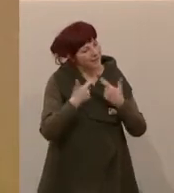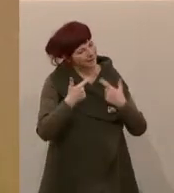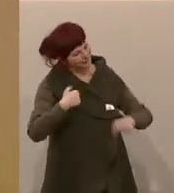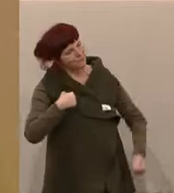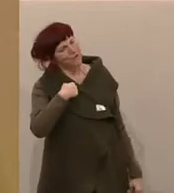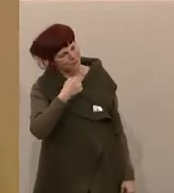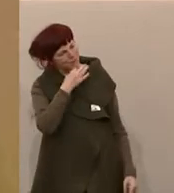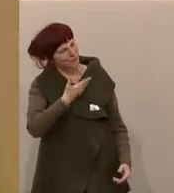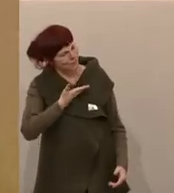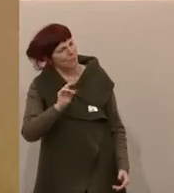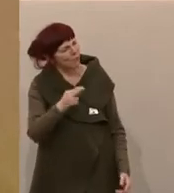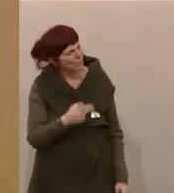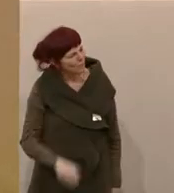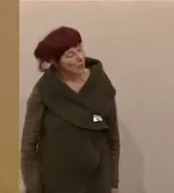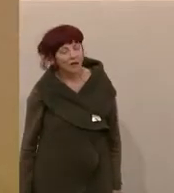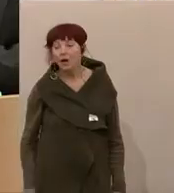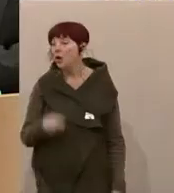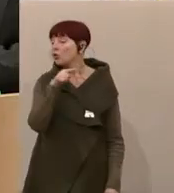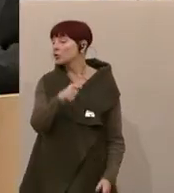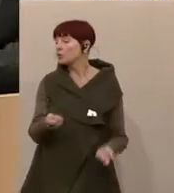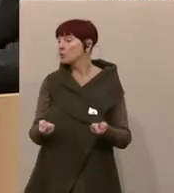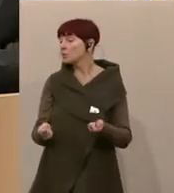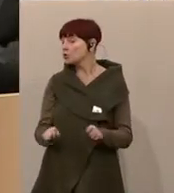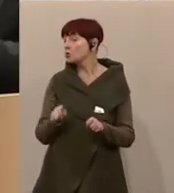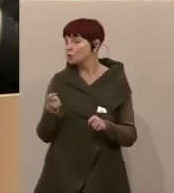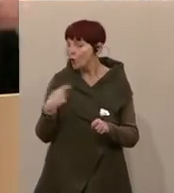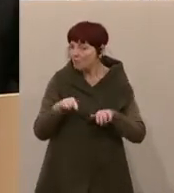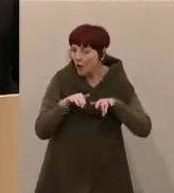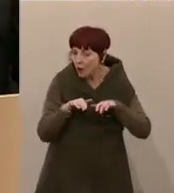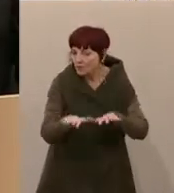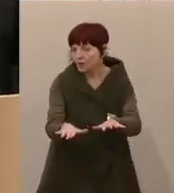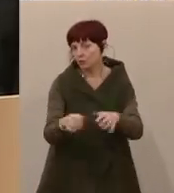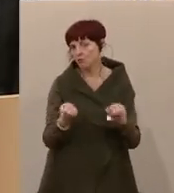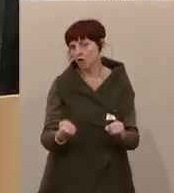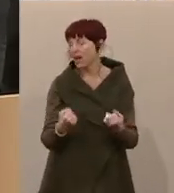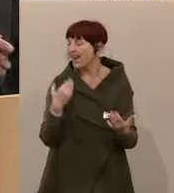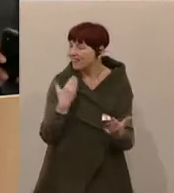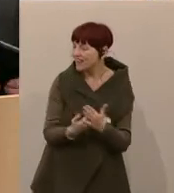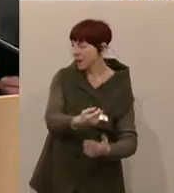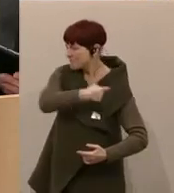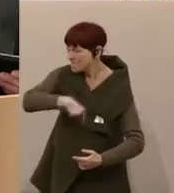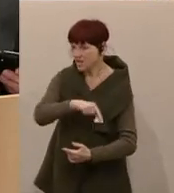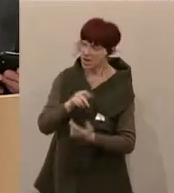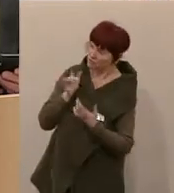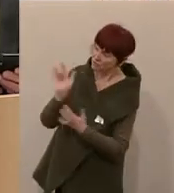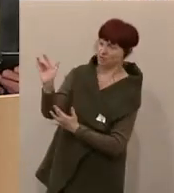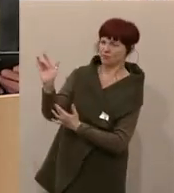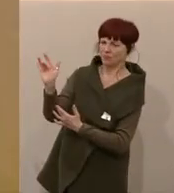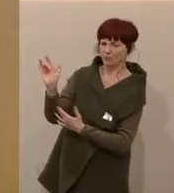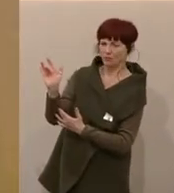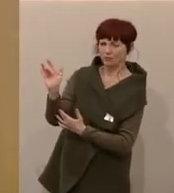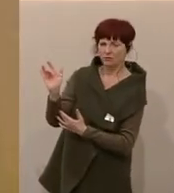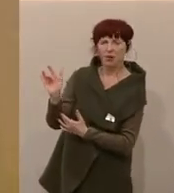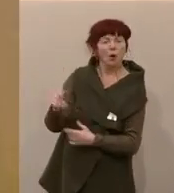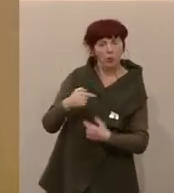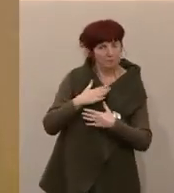sein, der sich nach diesem Beschluss ganz besonders auswirken wird. Und darum sind wir ganz massiv dagegen, liebe Kolleginnen und Kollegen. Und ihr